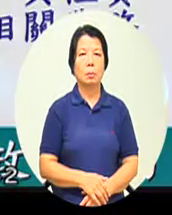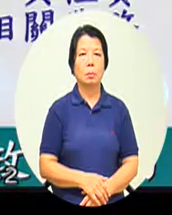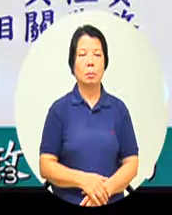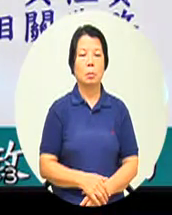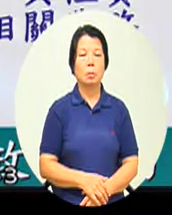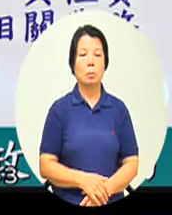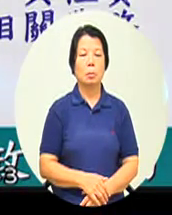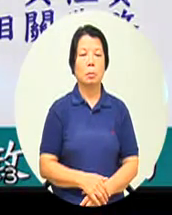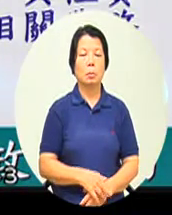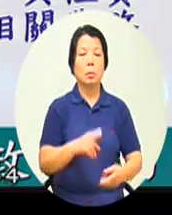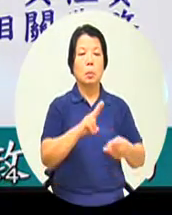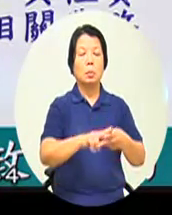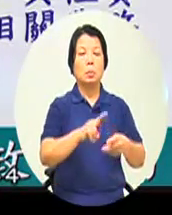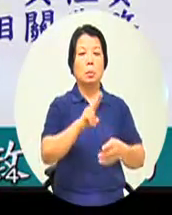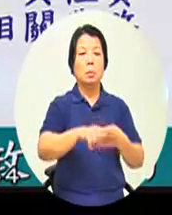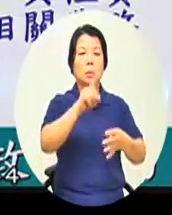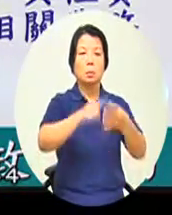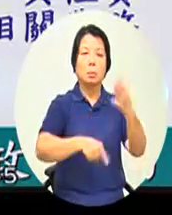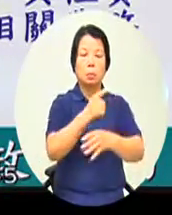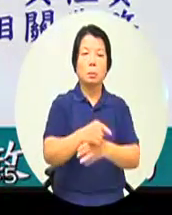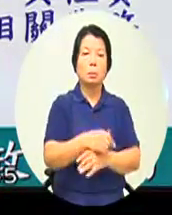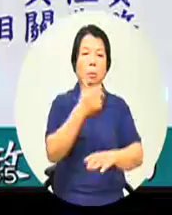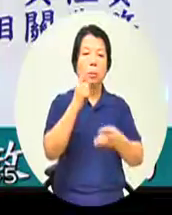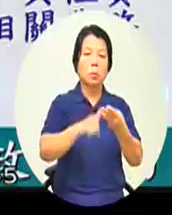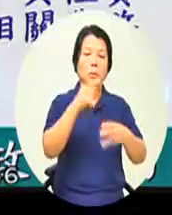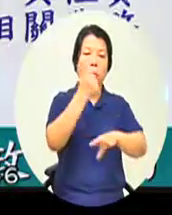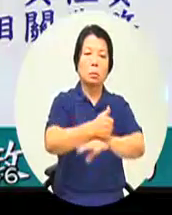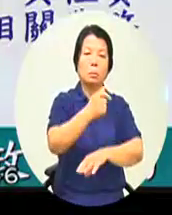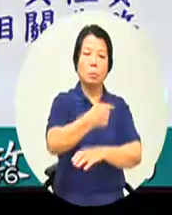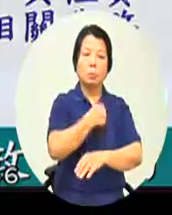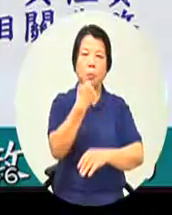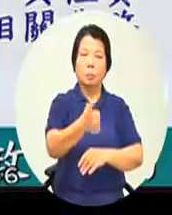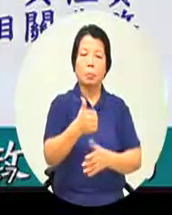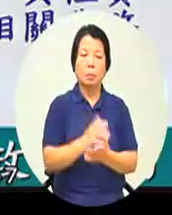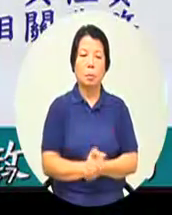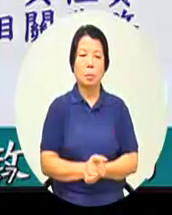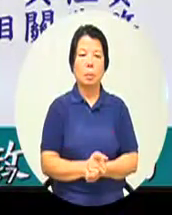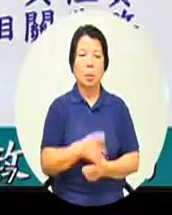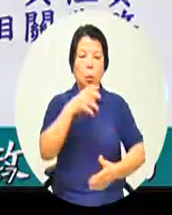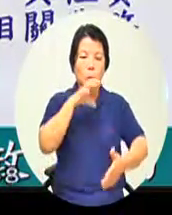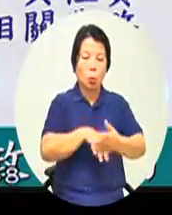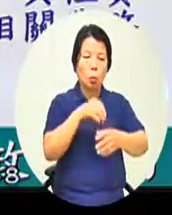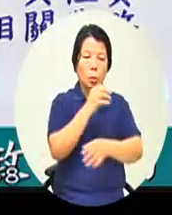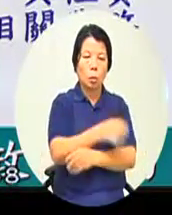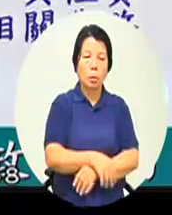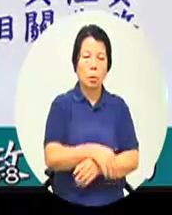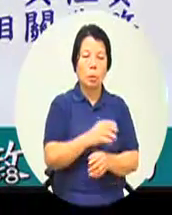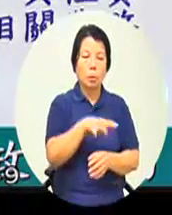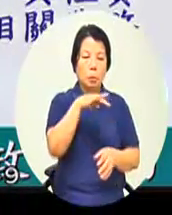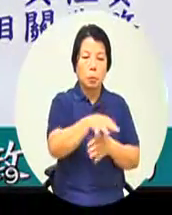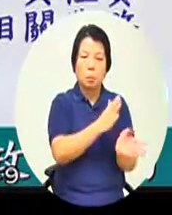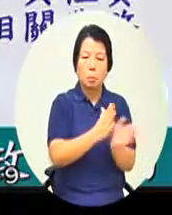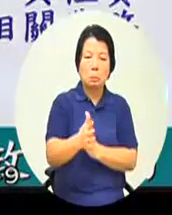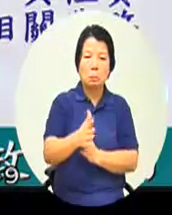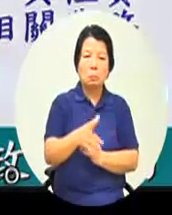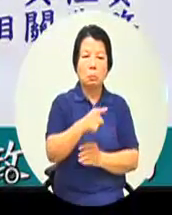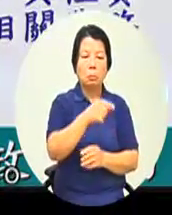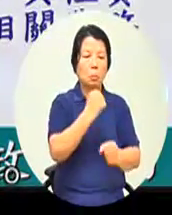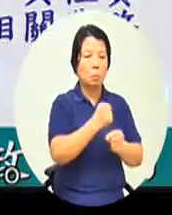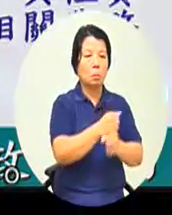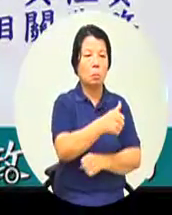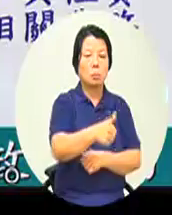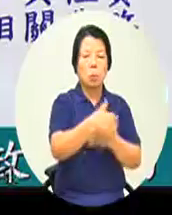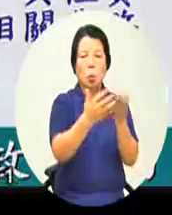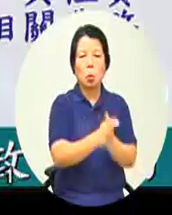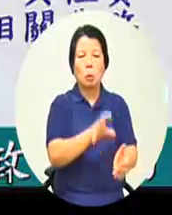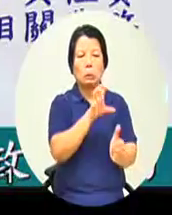隶属朱县宋月生，人好人，对他里面的经理，对里面的干部啊，拢无阿多耶